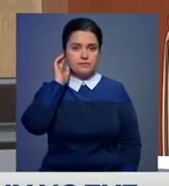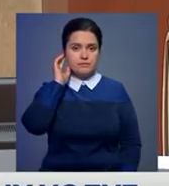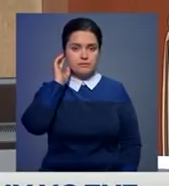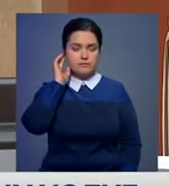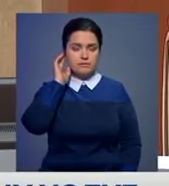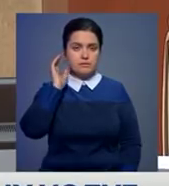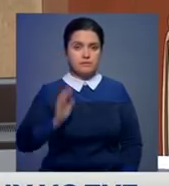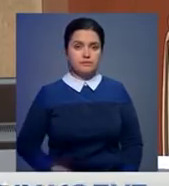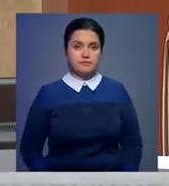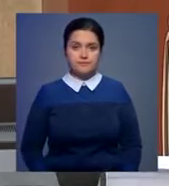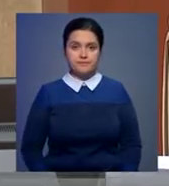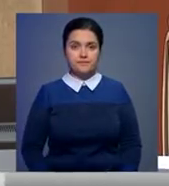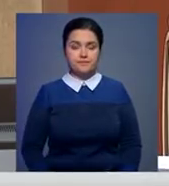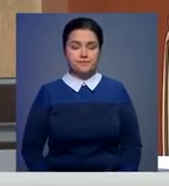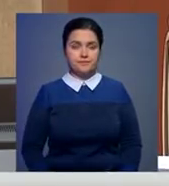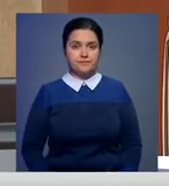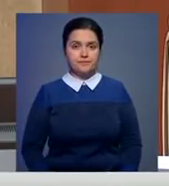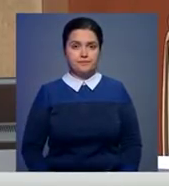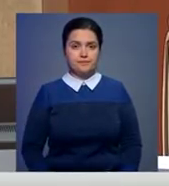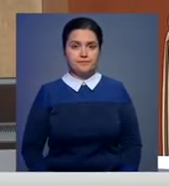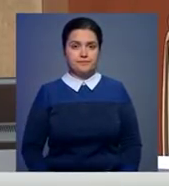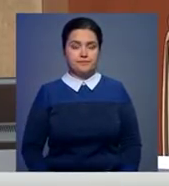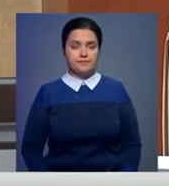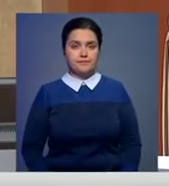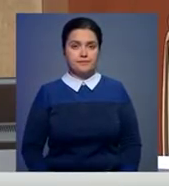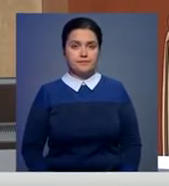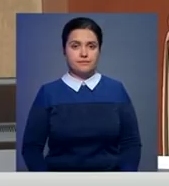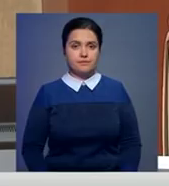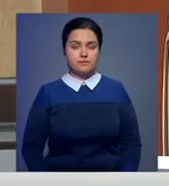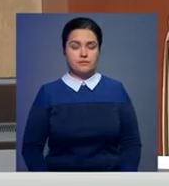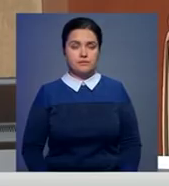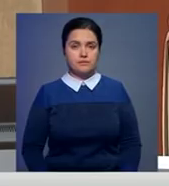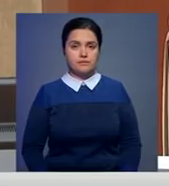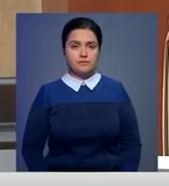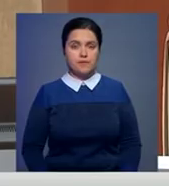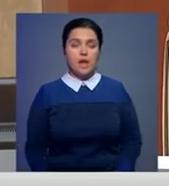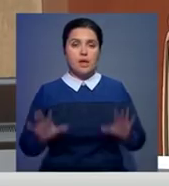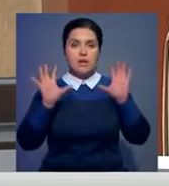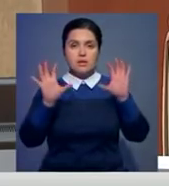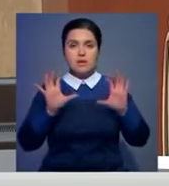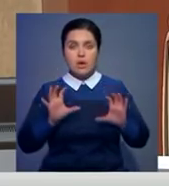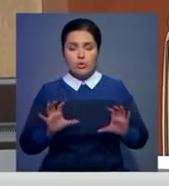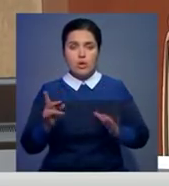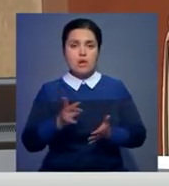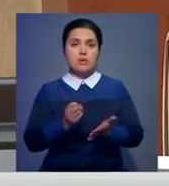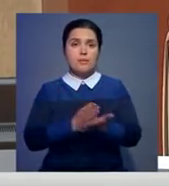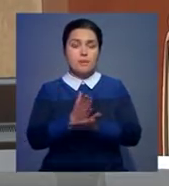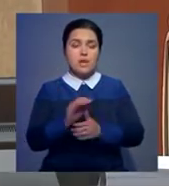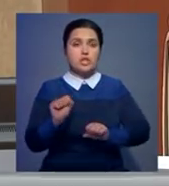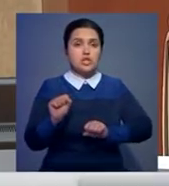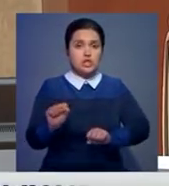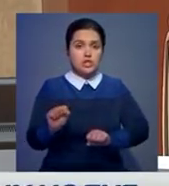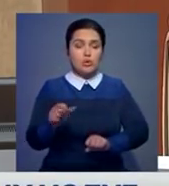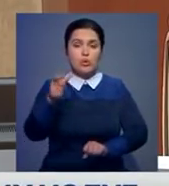Необходимо особо подчеркнуть, что значительная часть законопроекта направлена на защиту прав потребителей